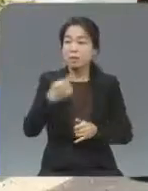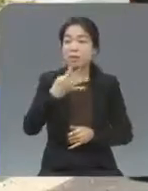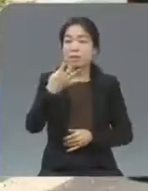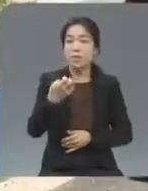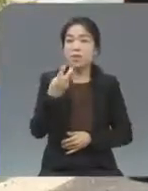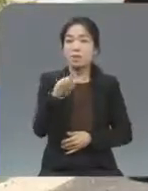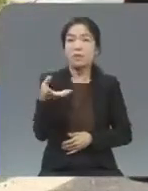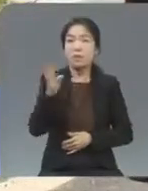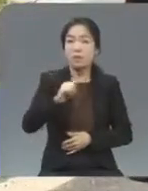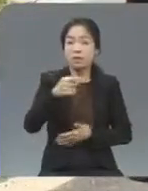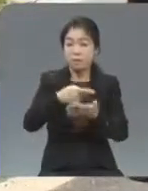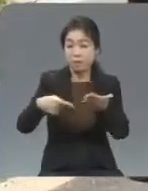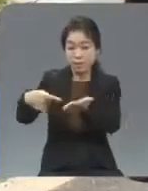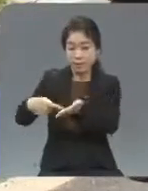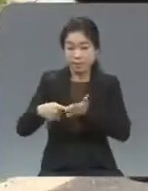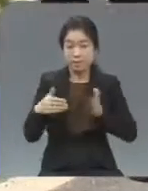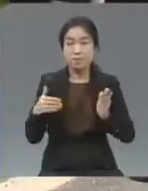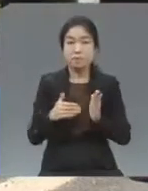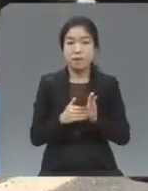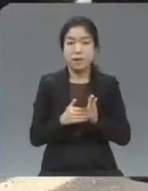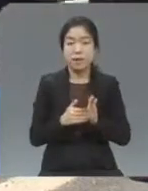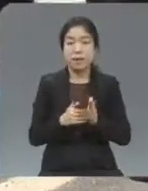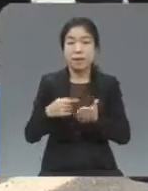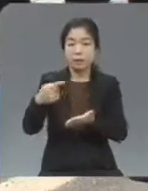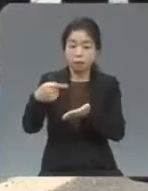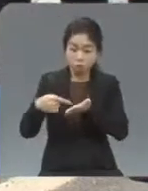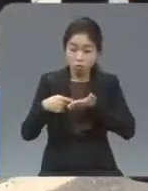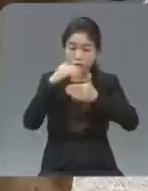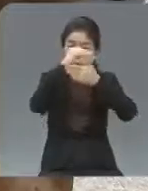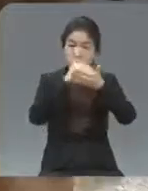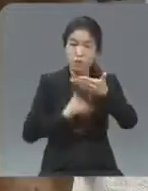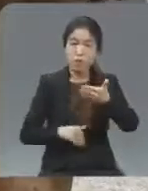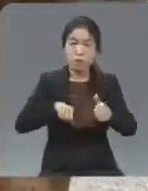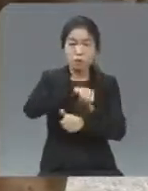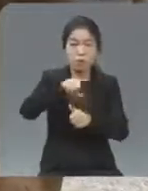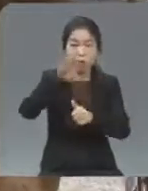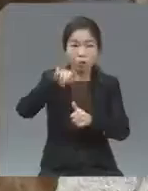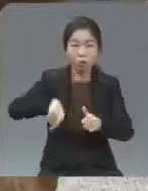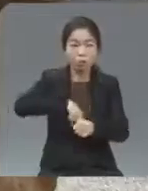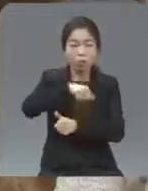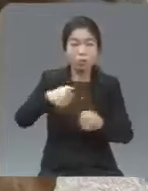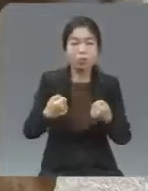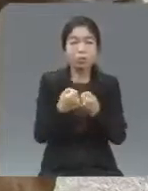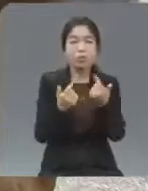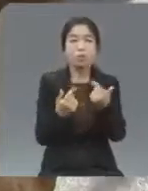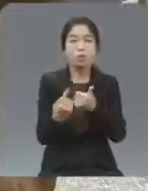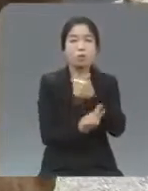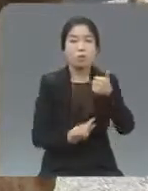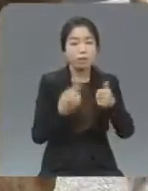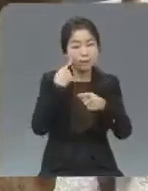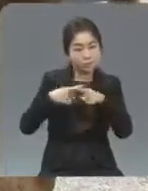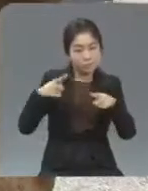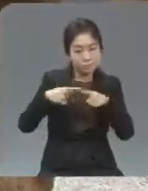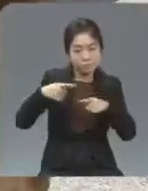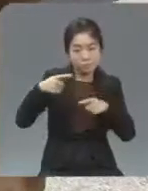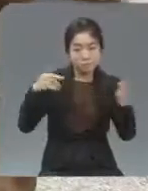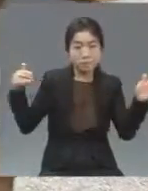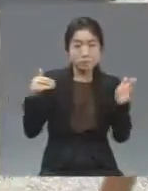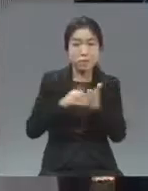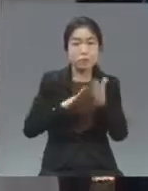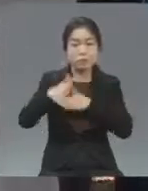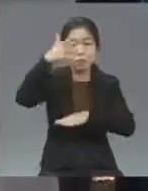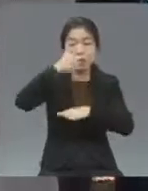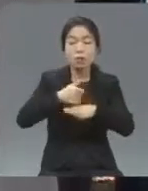피해 배상을 신청했다고 밝혔습니다. 접수 내역은 환경부 환경분쟁조정위원회가 심의와 검토 등을 거쳐